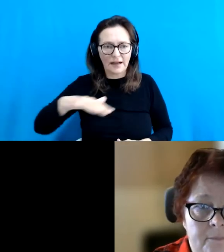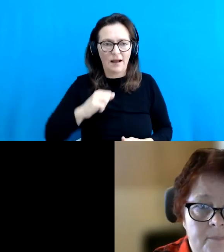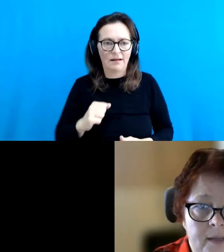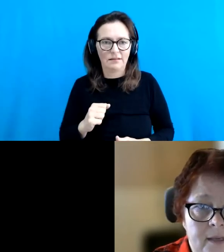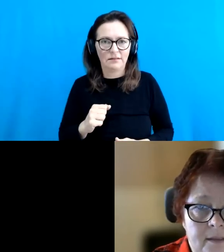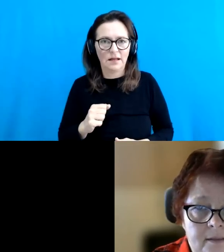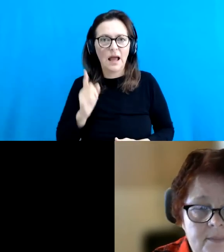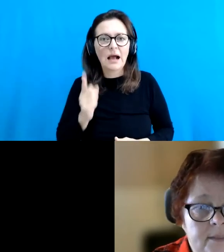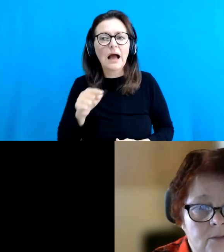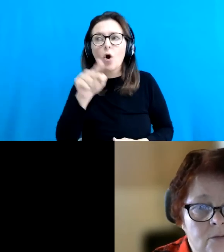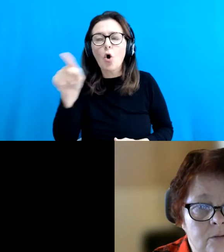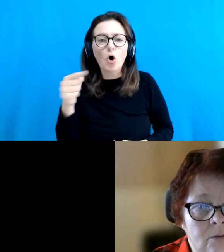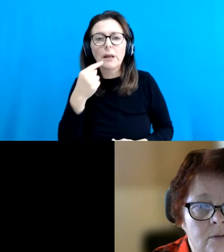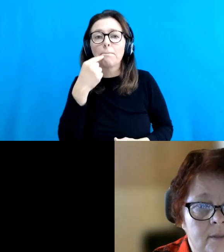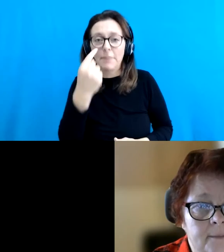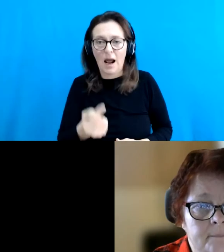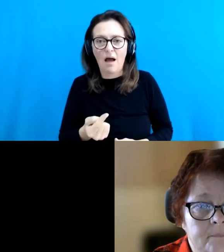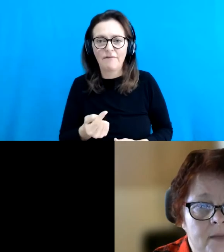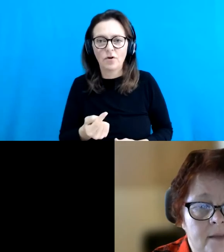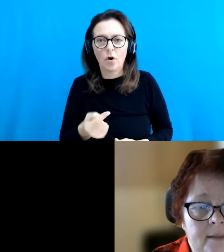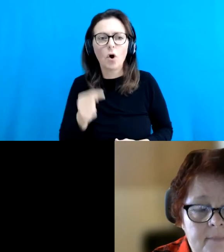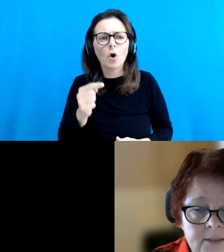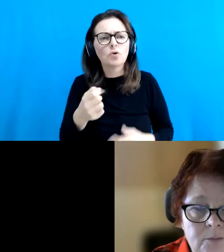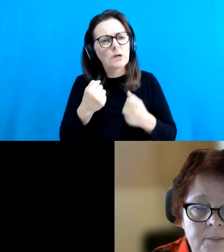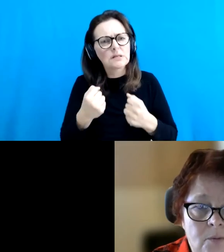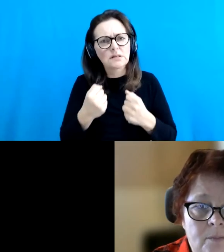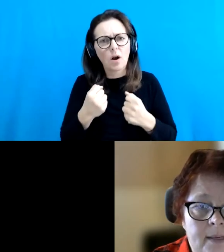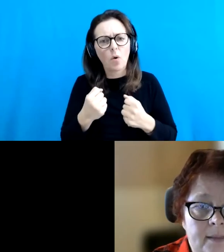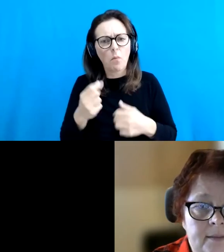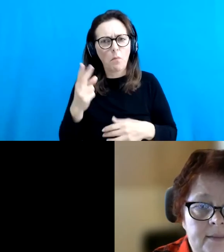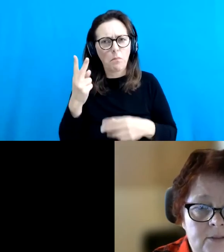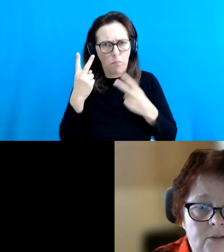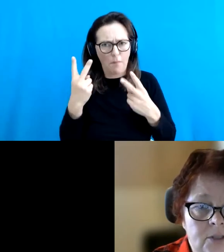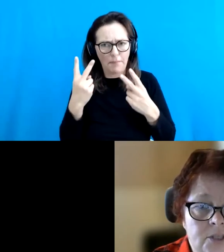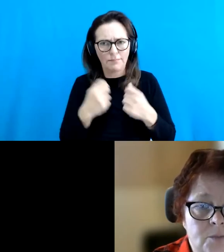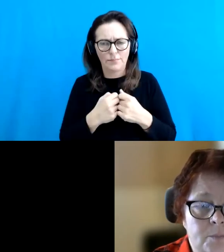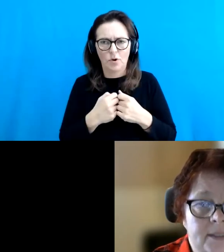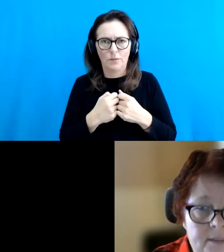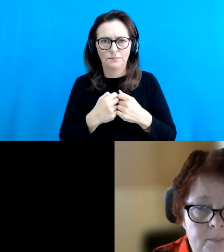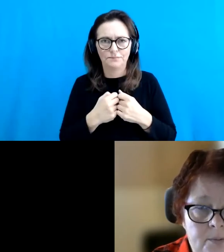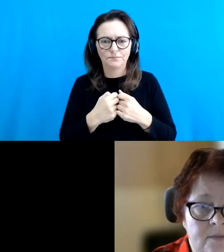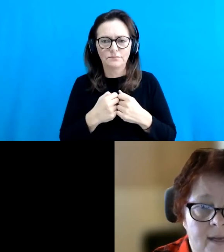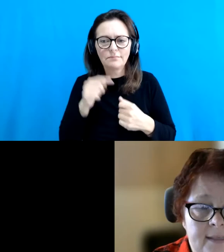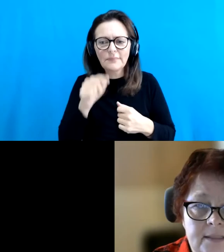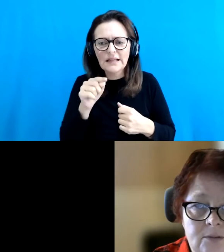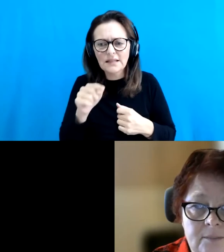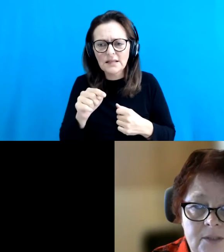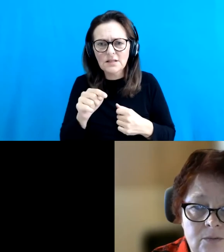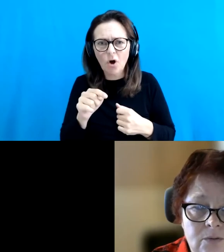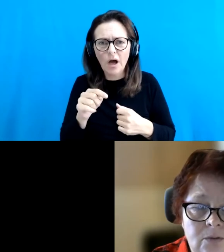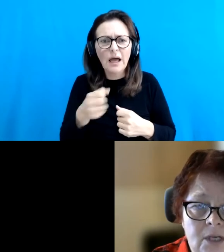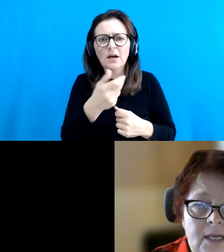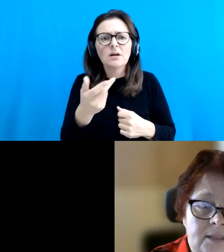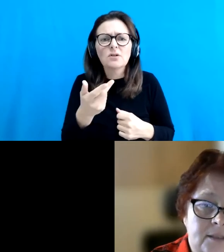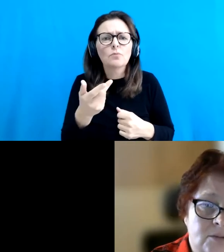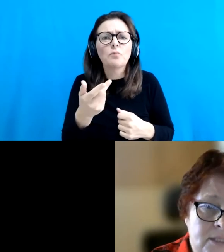potrebujejo. Mislim, da je to zelo na mestu pripomba tisto, če mor bi jaz pozvala zdaj v tem